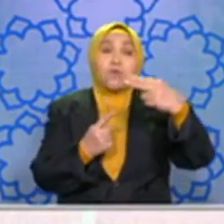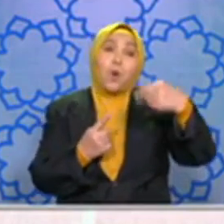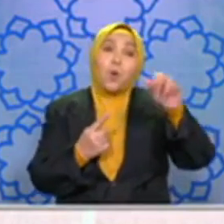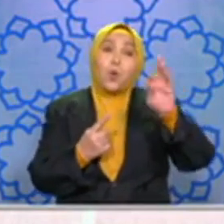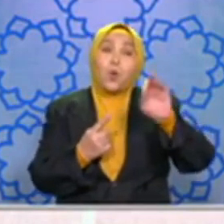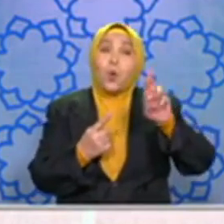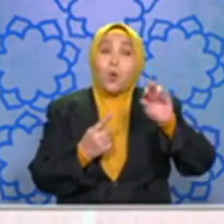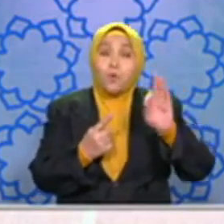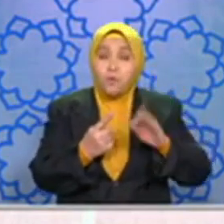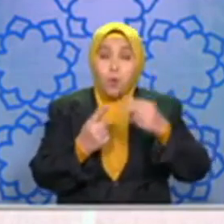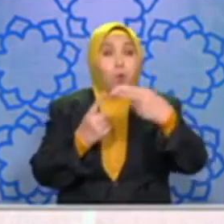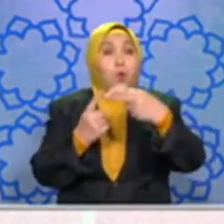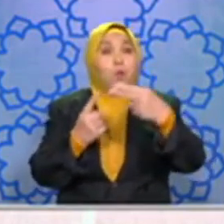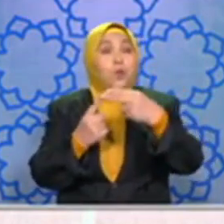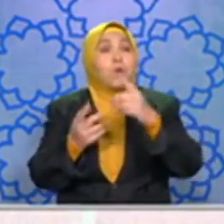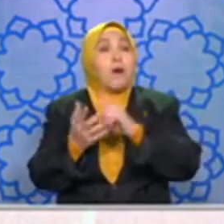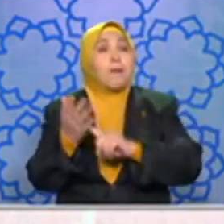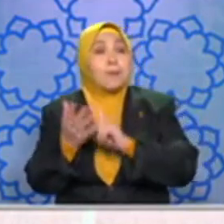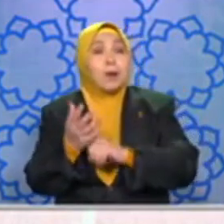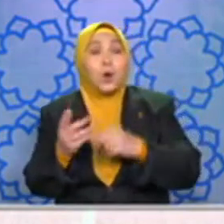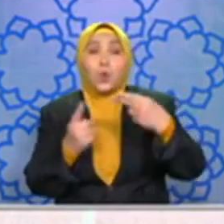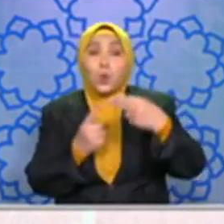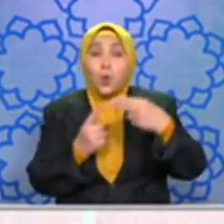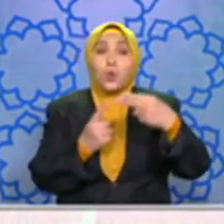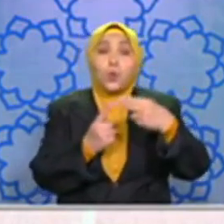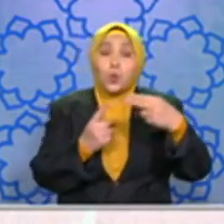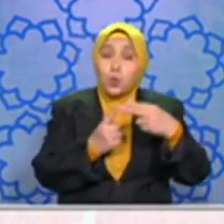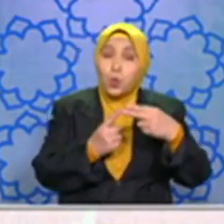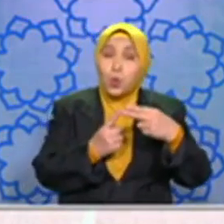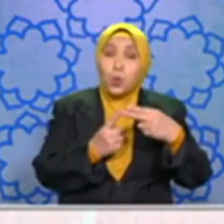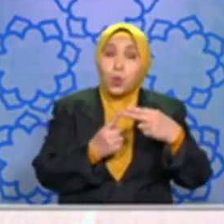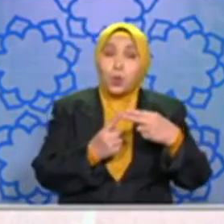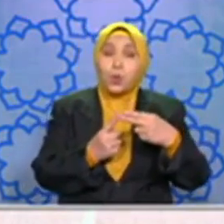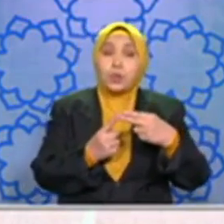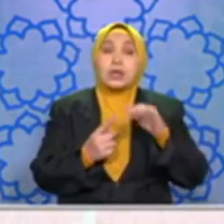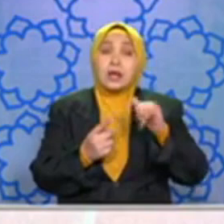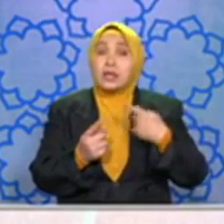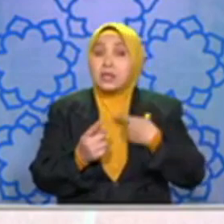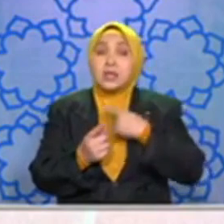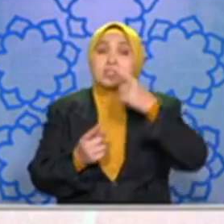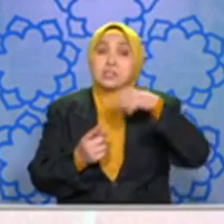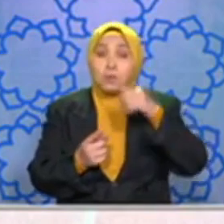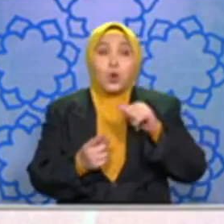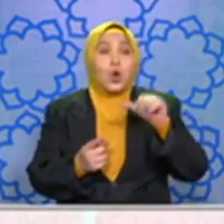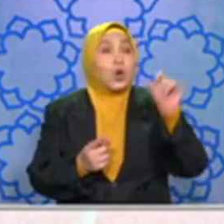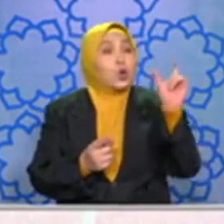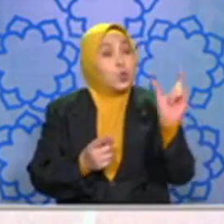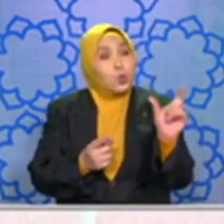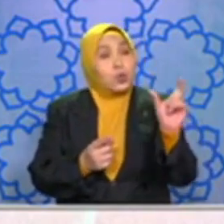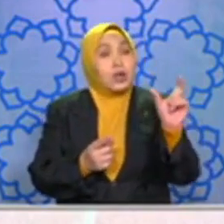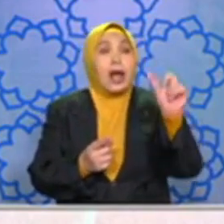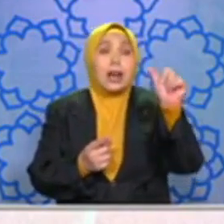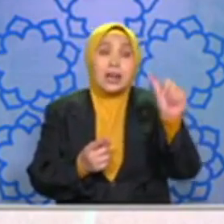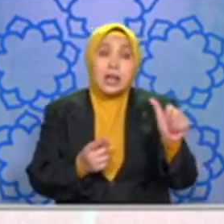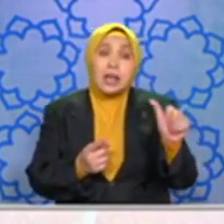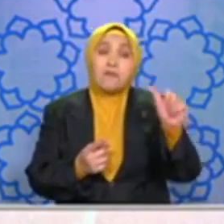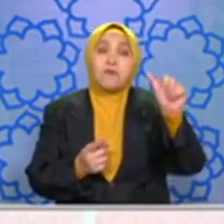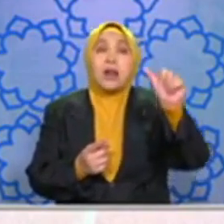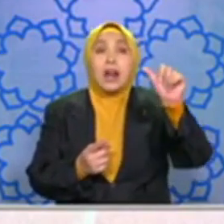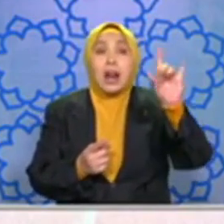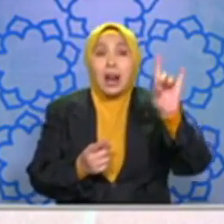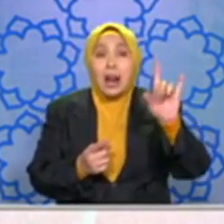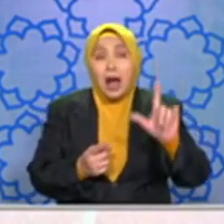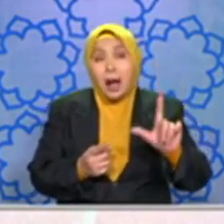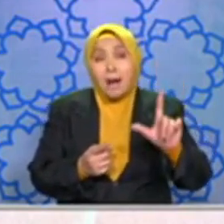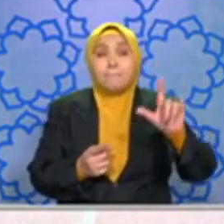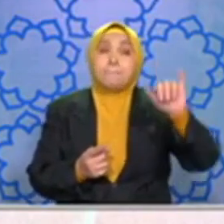huruf-huruf. Huruf apa? Huruf-huruf muqatta'ah tu, huruf-huruf pembukaan surah yang kita sebut nun, alif lam mim, tu huruf-huruf.